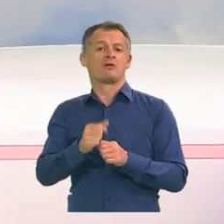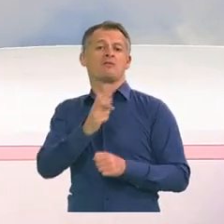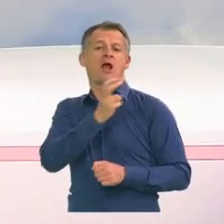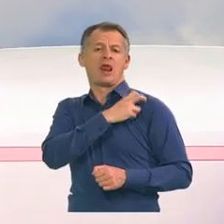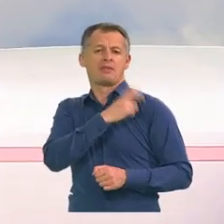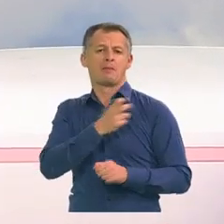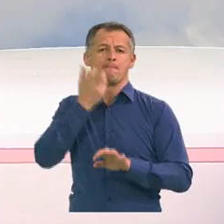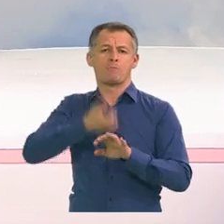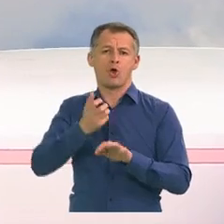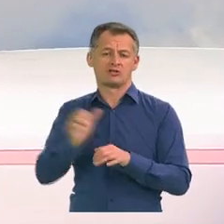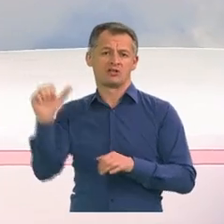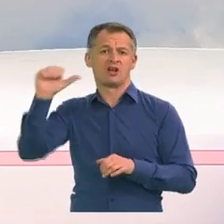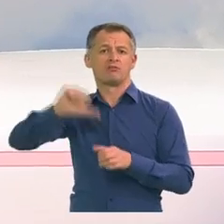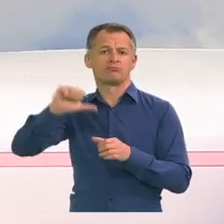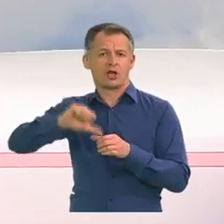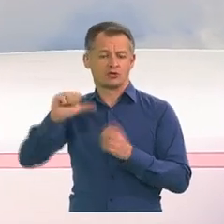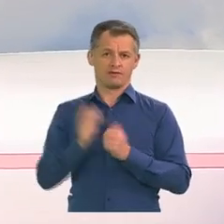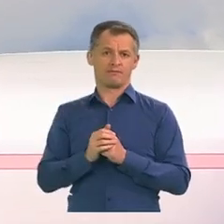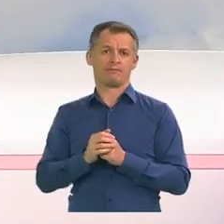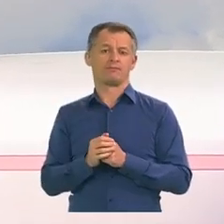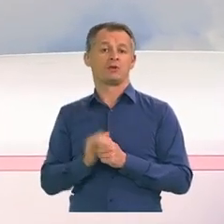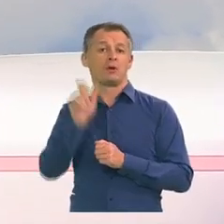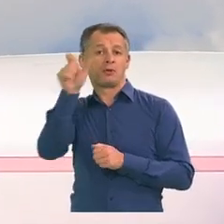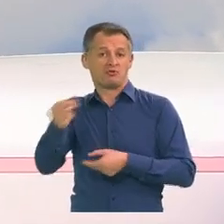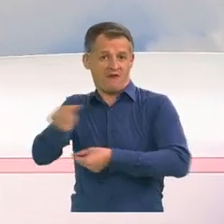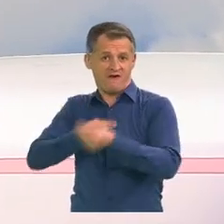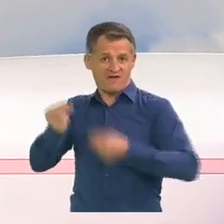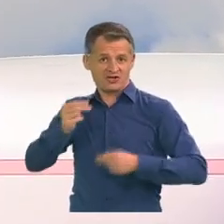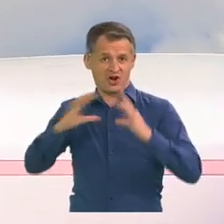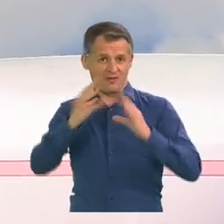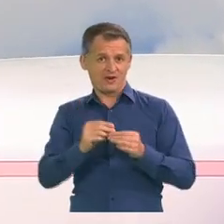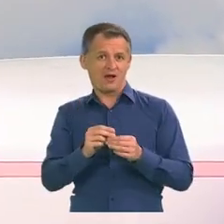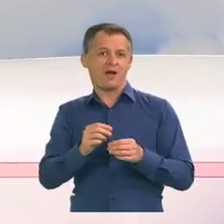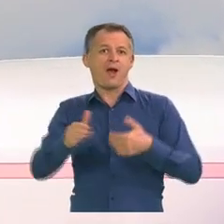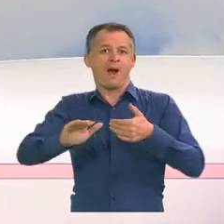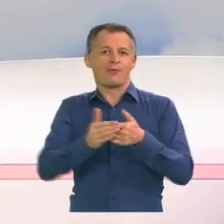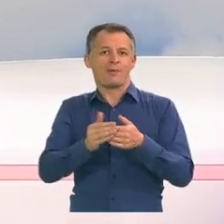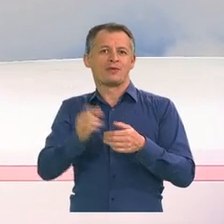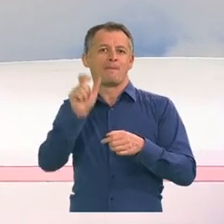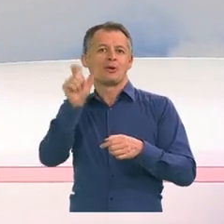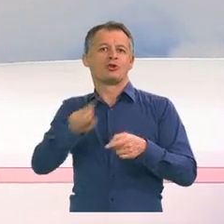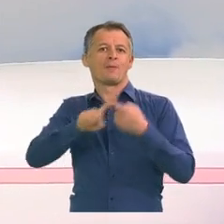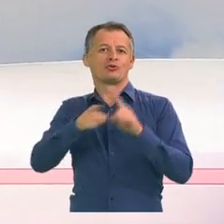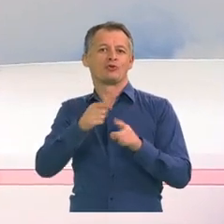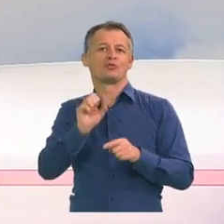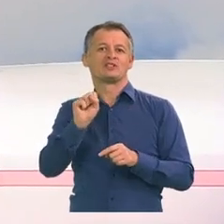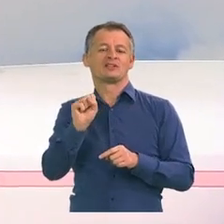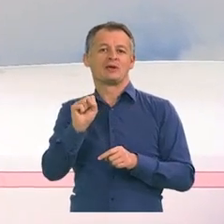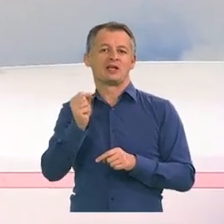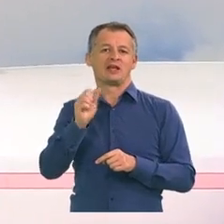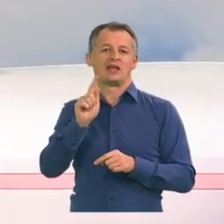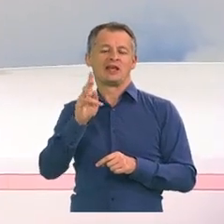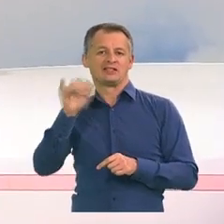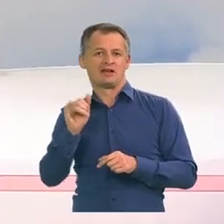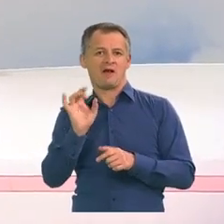proastă calitate și a pus avioanele pe butuci. Un afacerist român, apropiat al politicianului fugar Sebastian Ghiță, a vândut statului